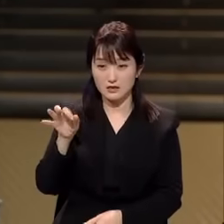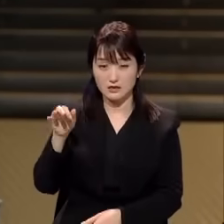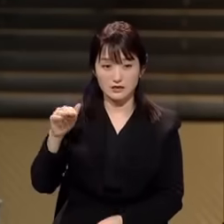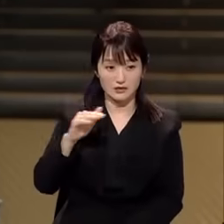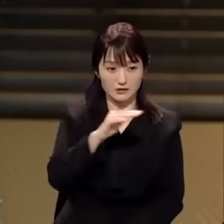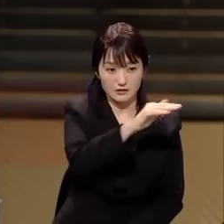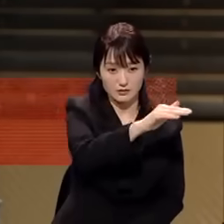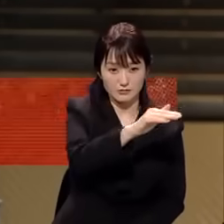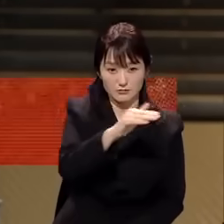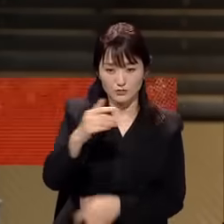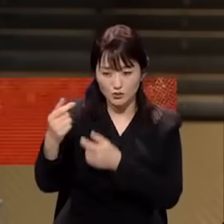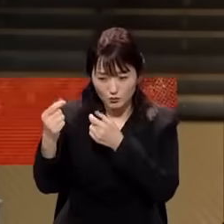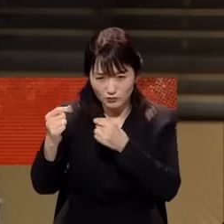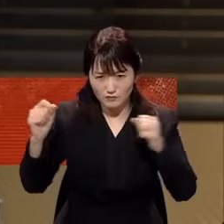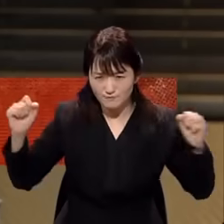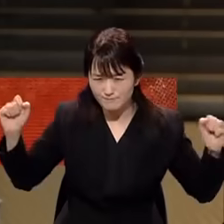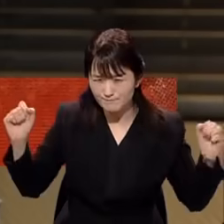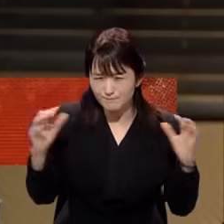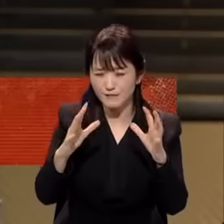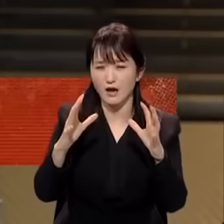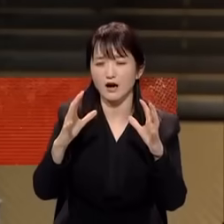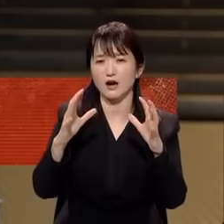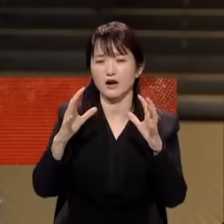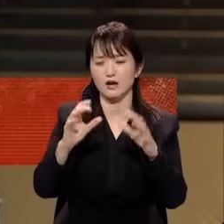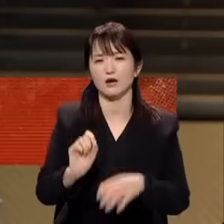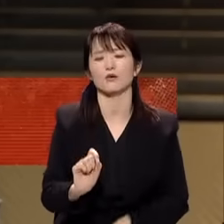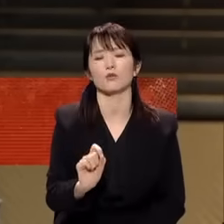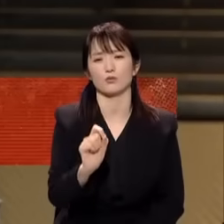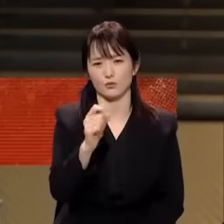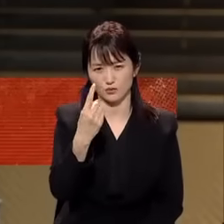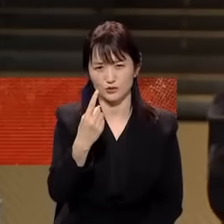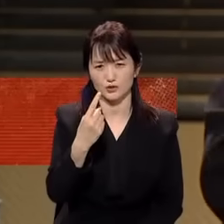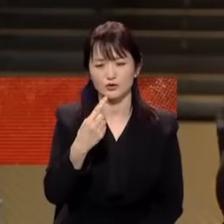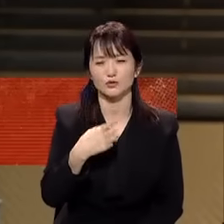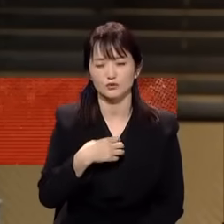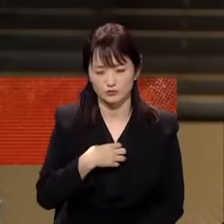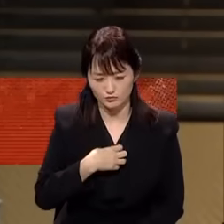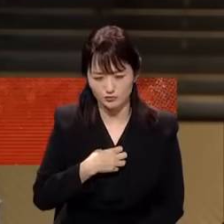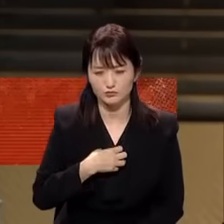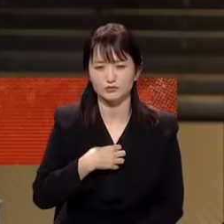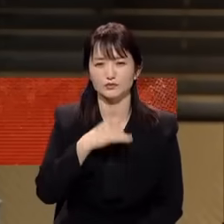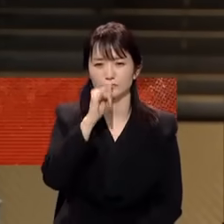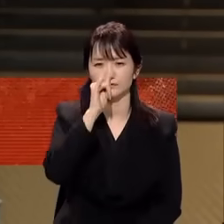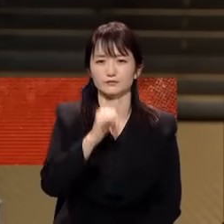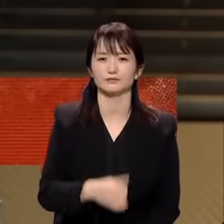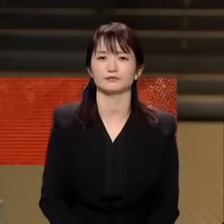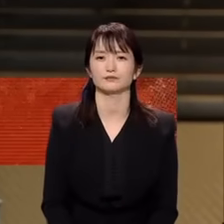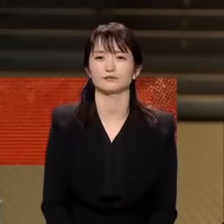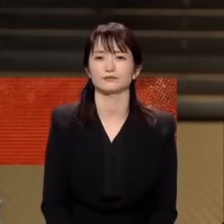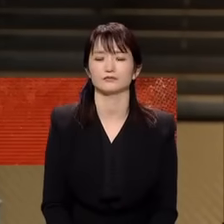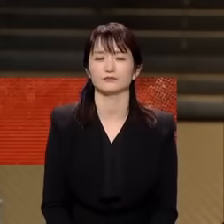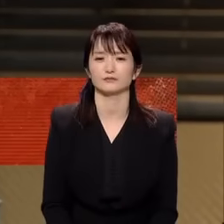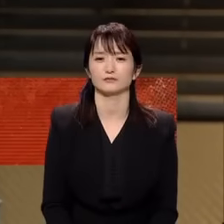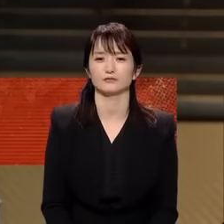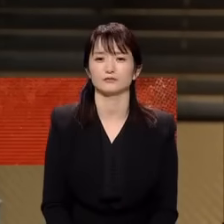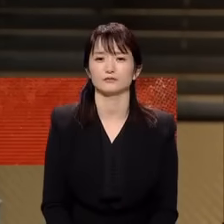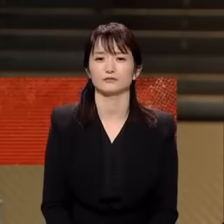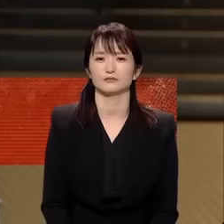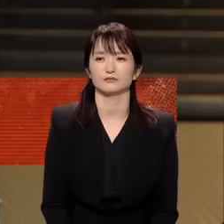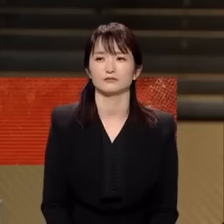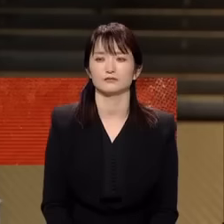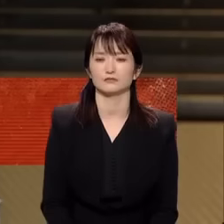이어지는 그런 양상들이 이런 범죄를 낳는 것이 아니냐라는 그런 우려가 나오고 있고요. 그러다 보니까 물론 제가 말씀드렸던